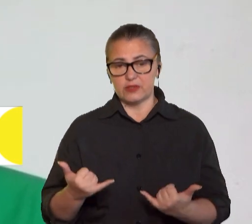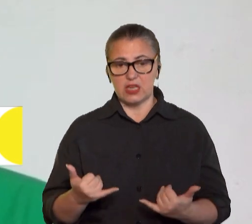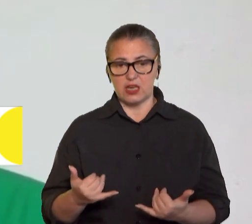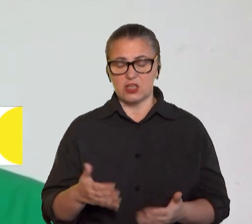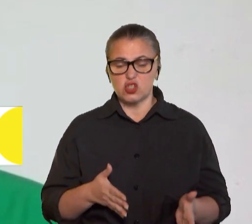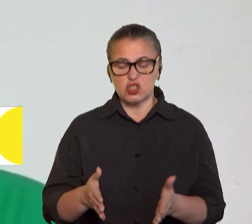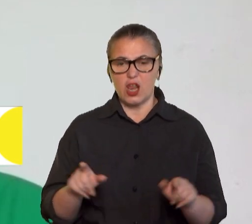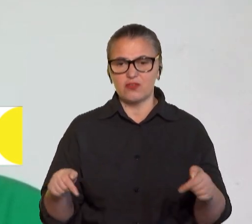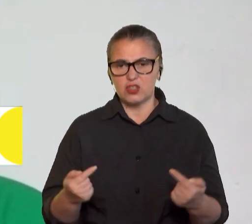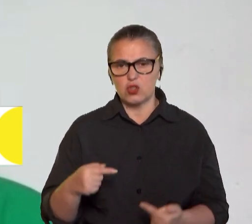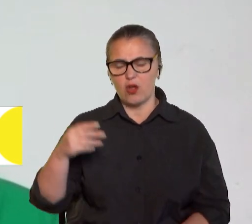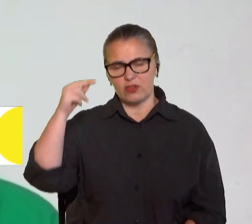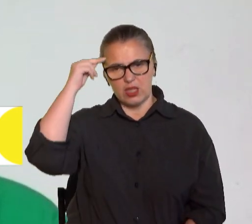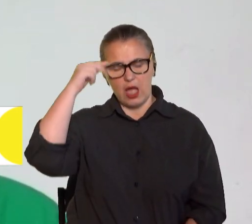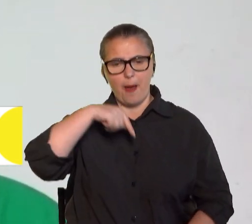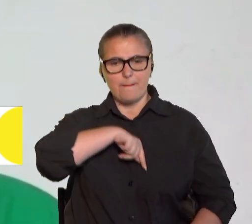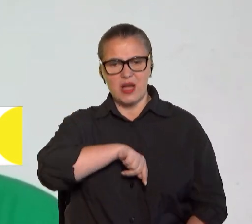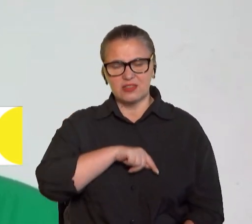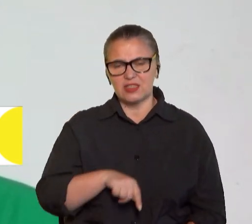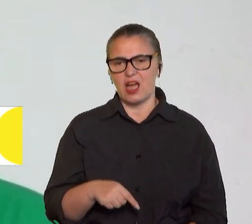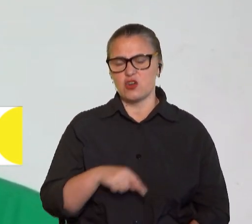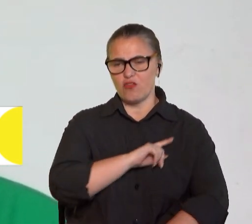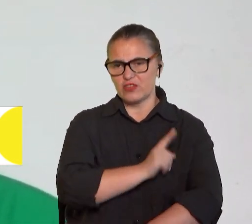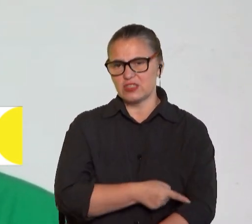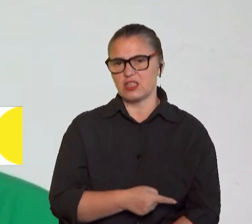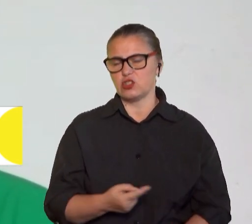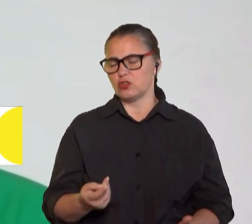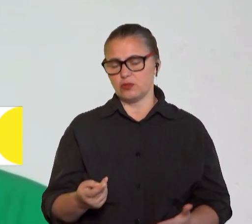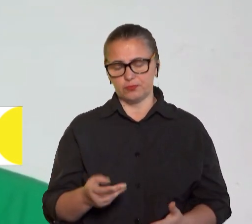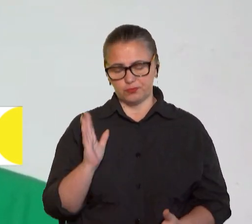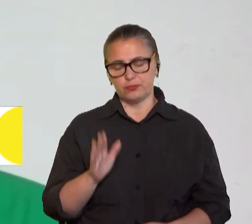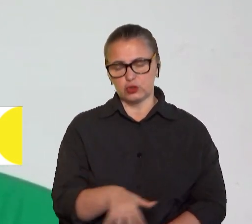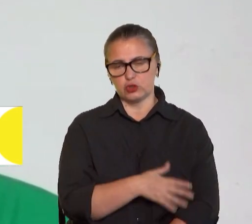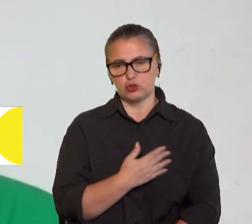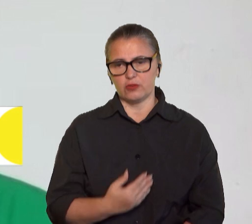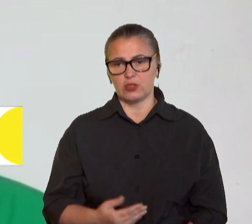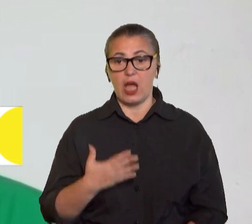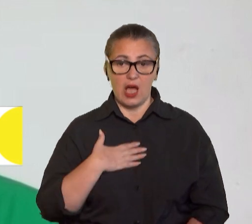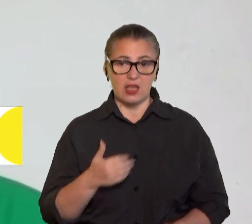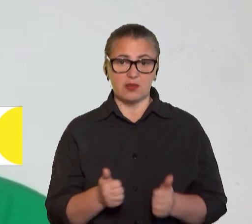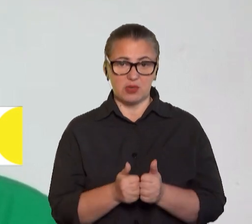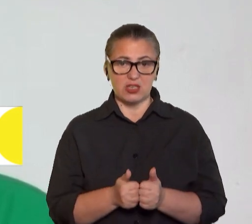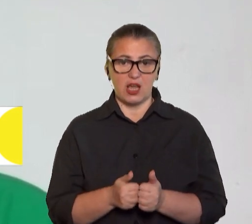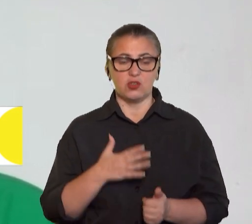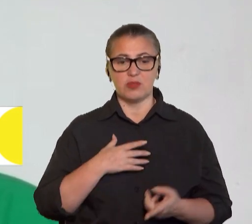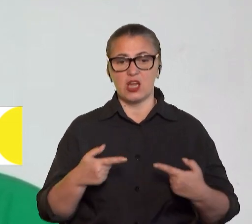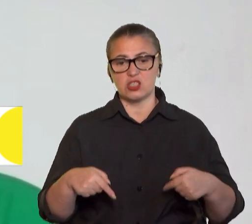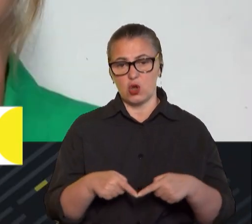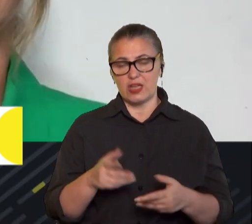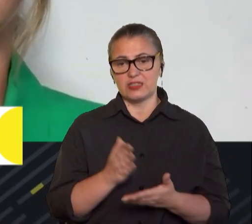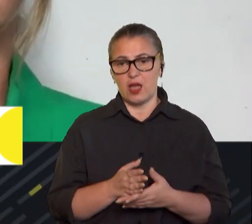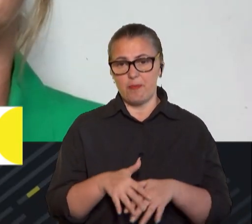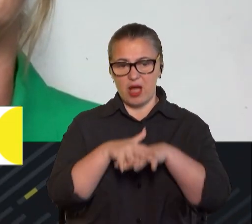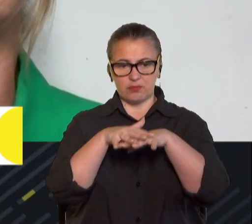ментального, фізичного, реінтеграції буде надзвичайно тяжким і надзвичайно довгим. Але ми поруч, це в Україні маємо мережу центрів,